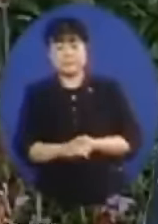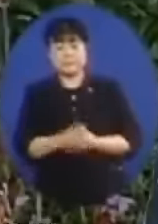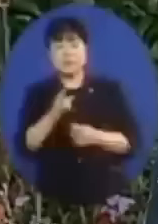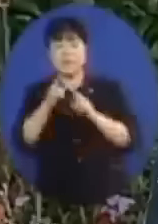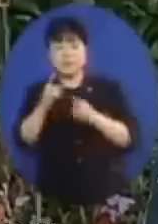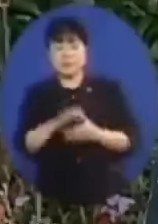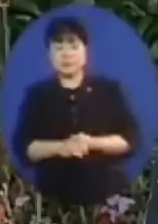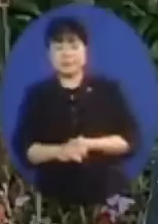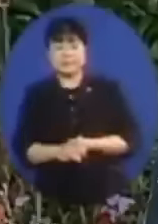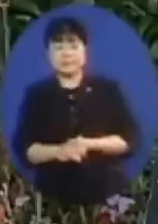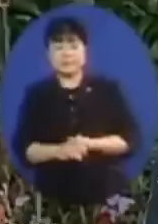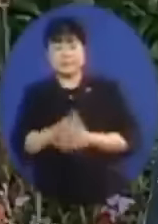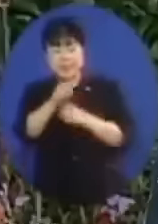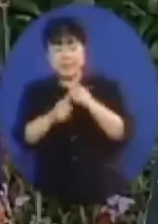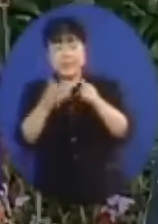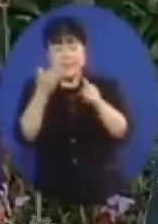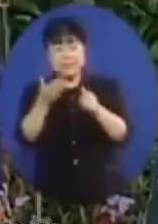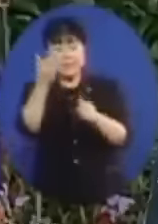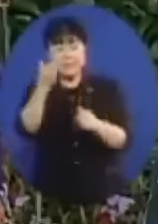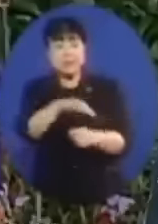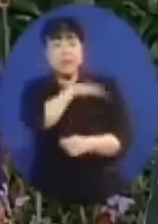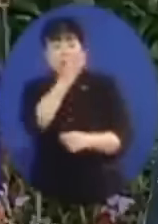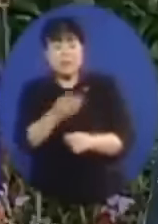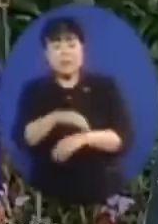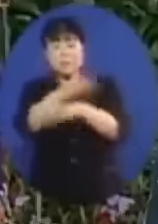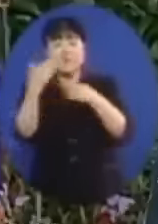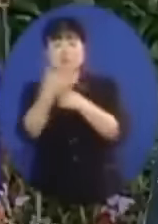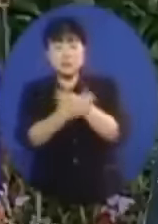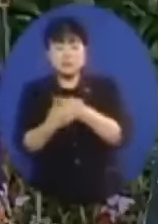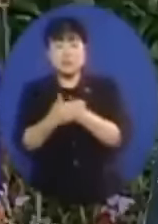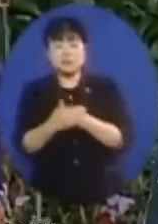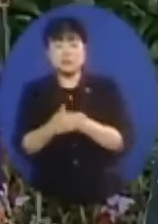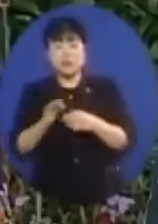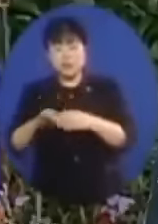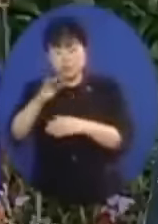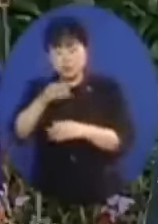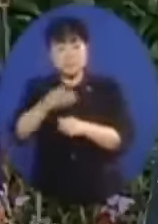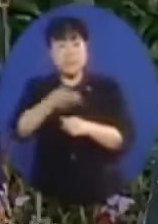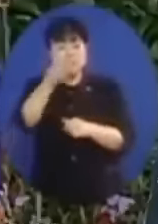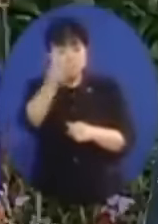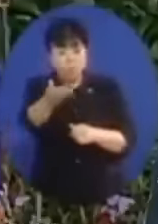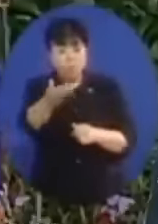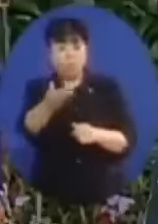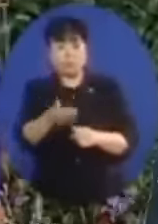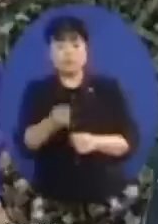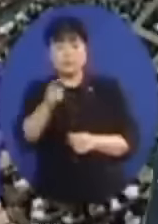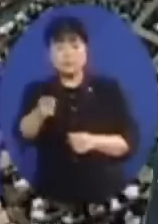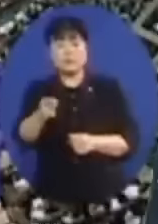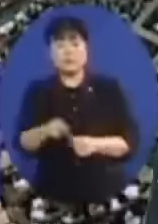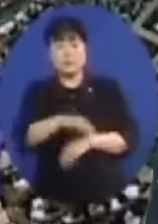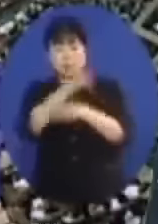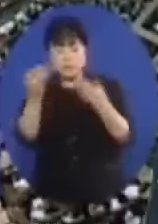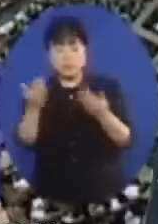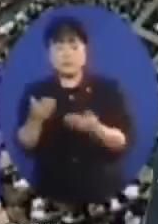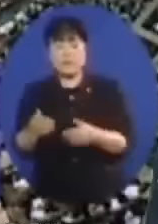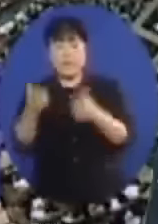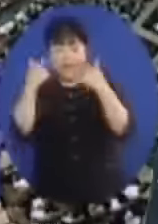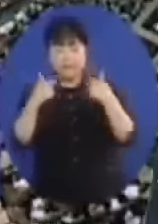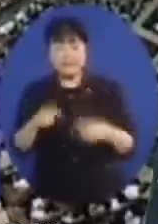이렇게 말하고 있는 것입니다. 하나님이 능히 모든 은혜를 너희에게 넘치게 하시나니 이는 너희로 모든